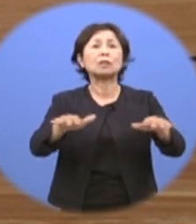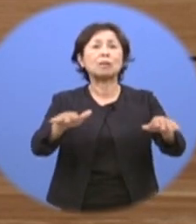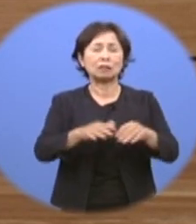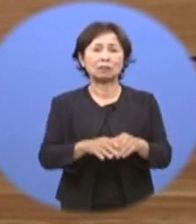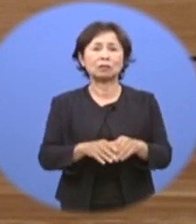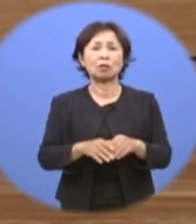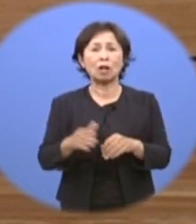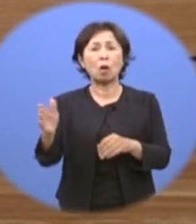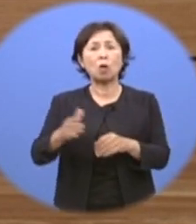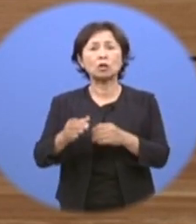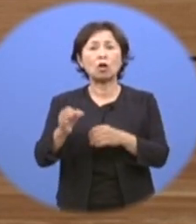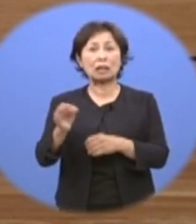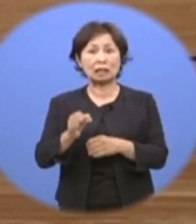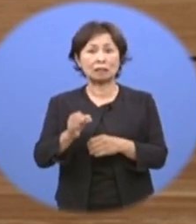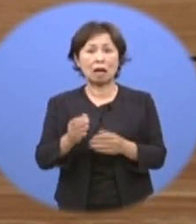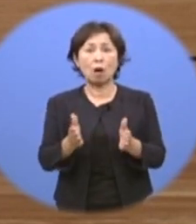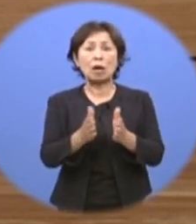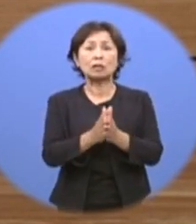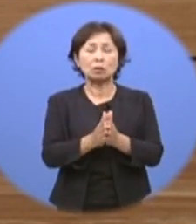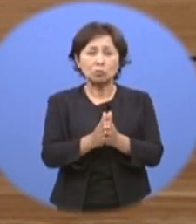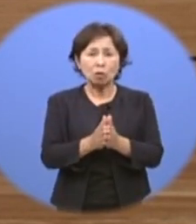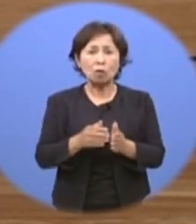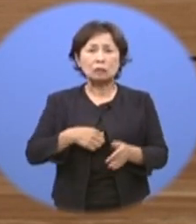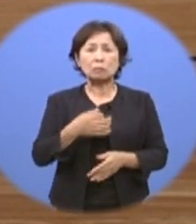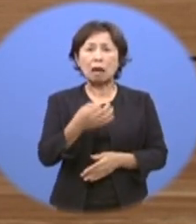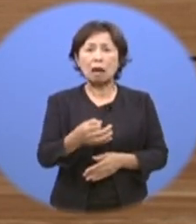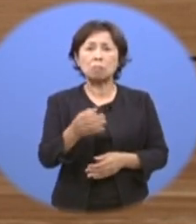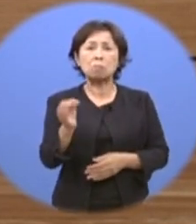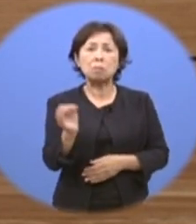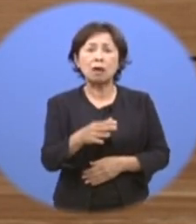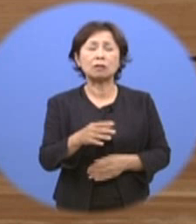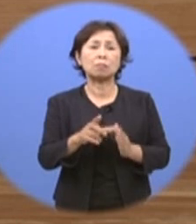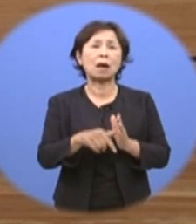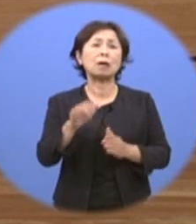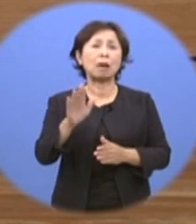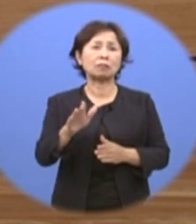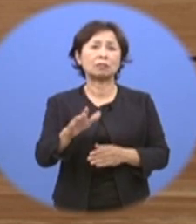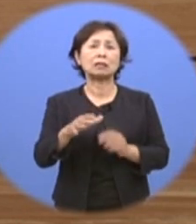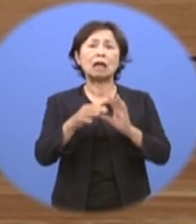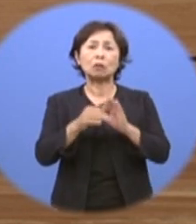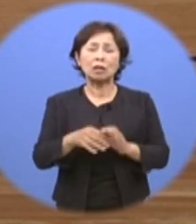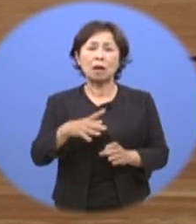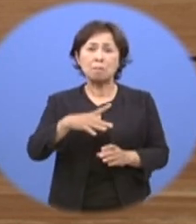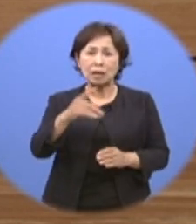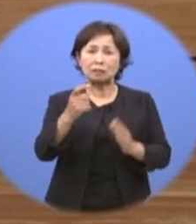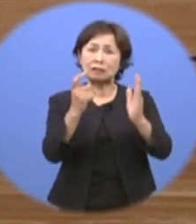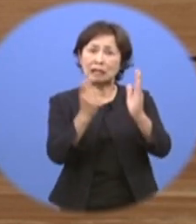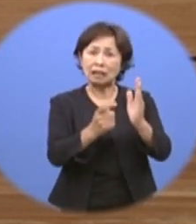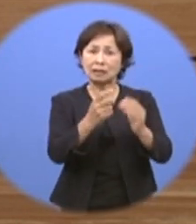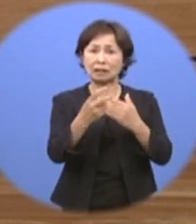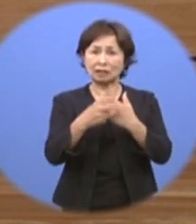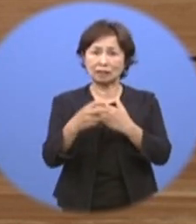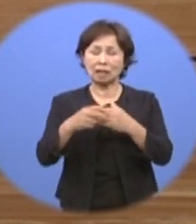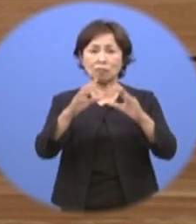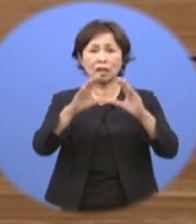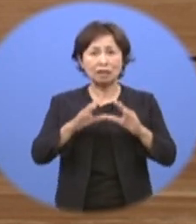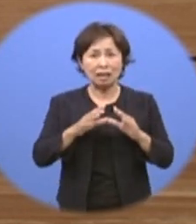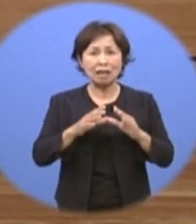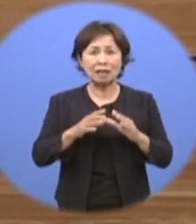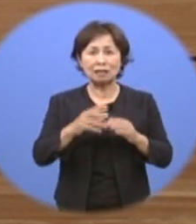金と合わせて自己負担がいらない場合もあります。ですのでまずは耐震診断をしてご自宅が大丈夫かどうか確かめてください